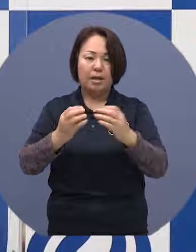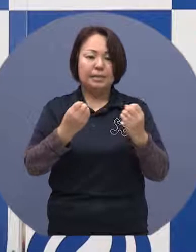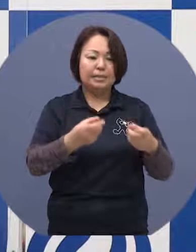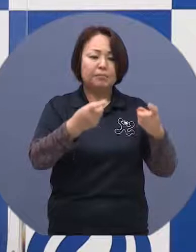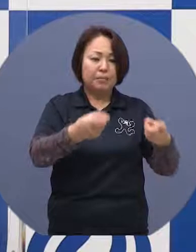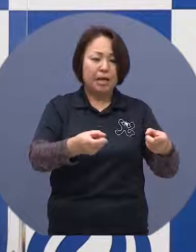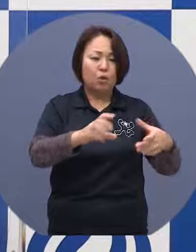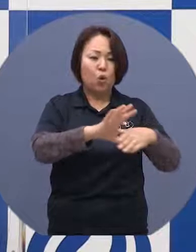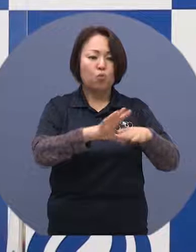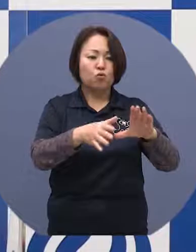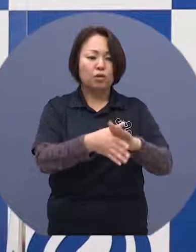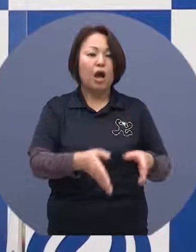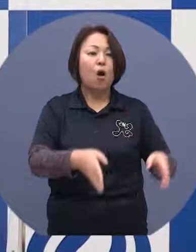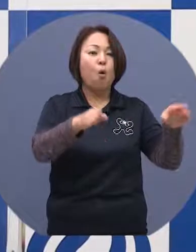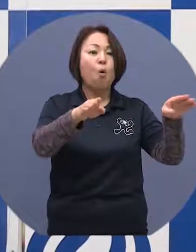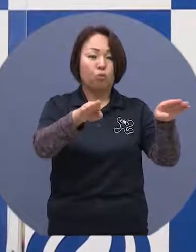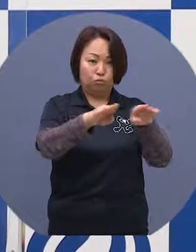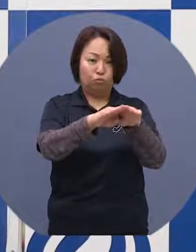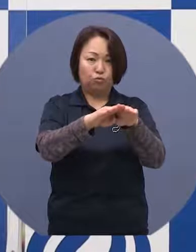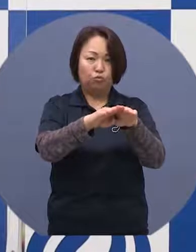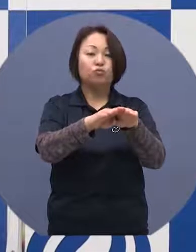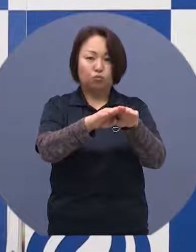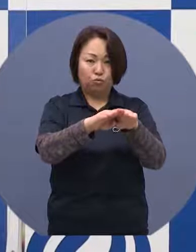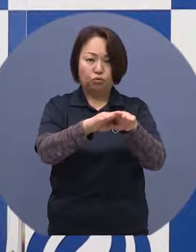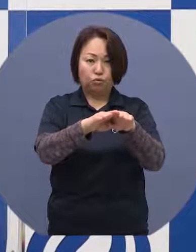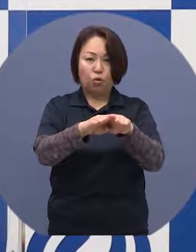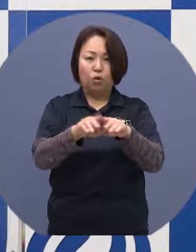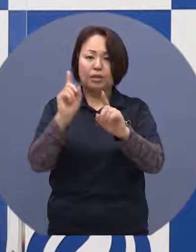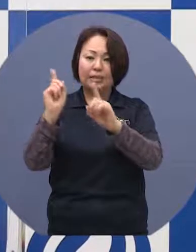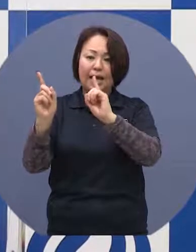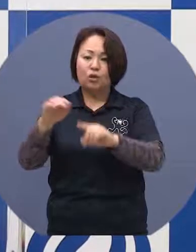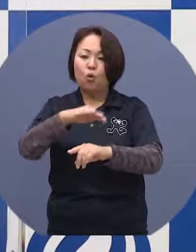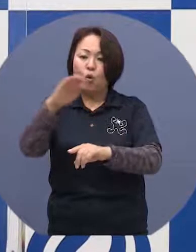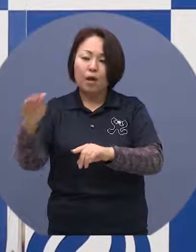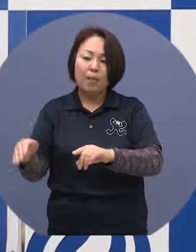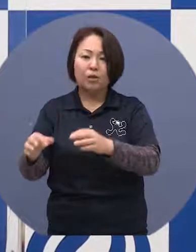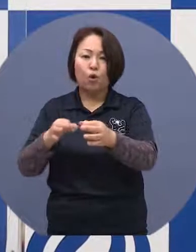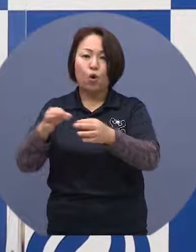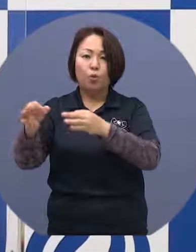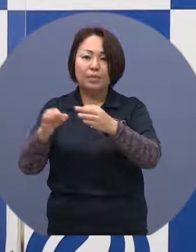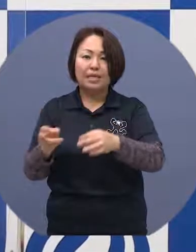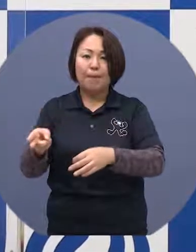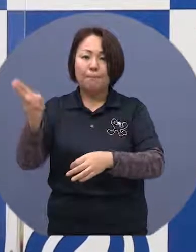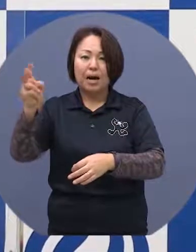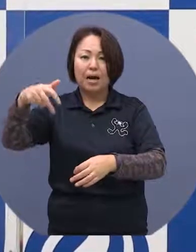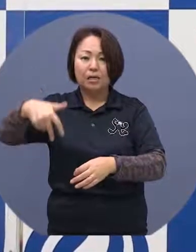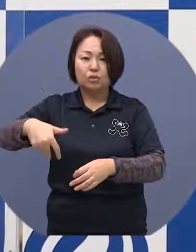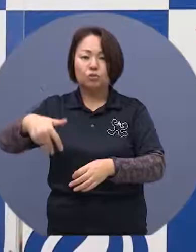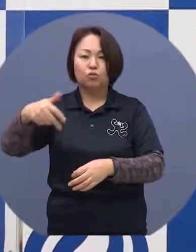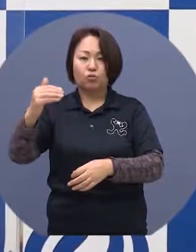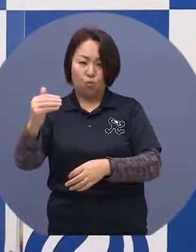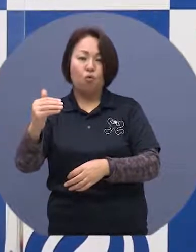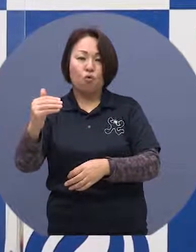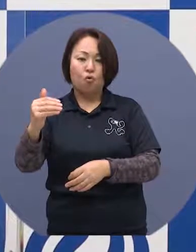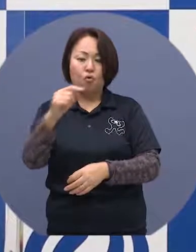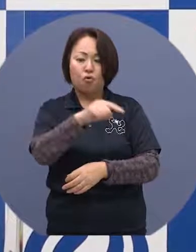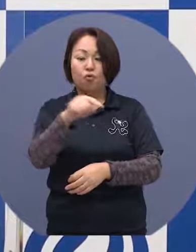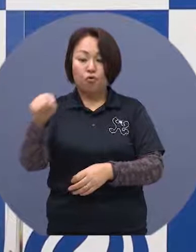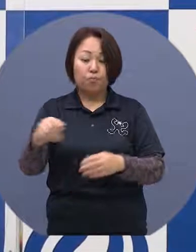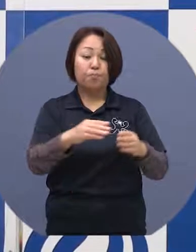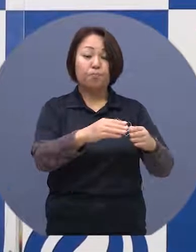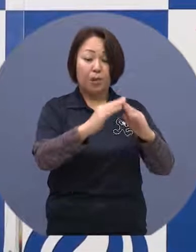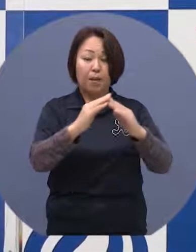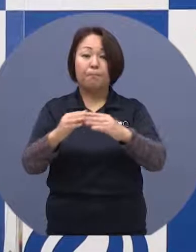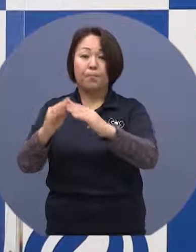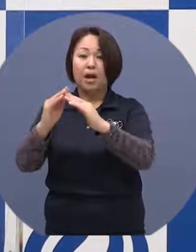太閤山ショッピングセンターのパスコの1階に設置をさせていただきます講習は文化方につき